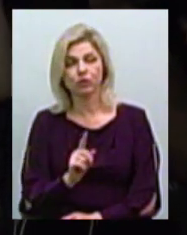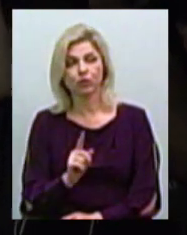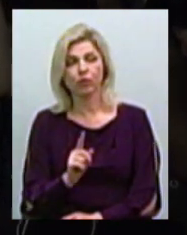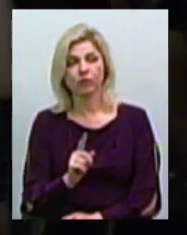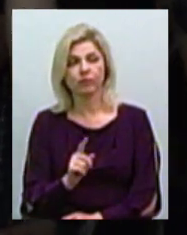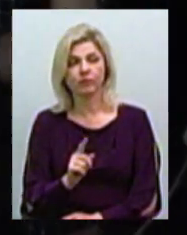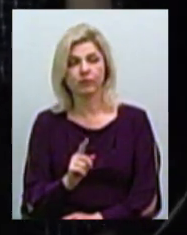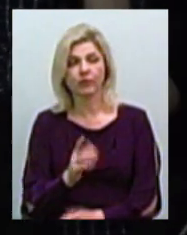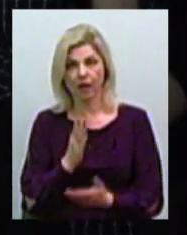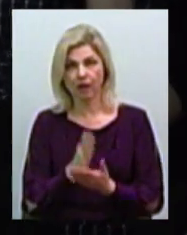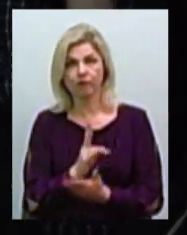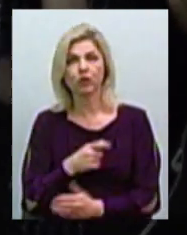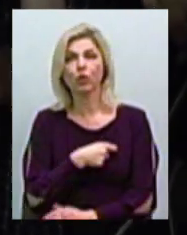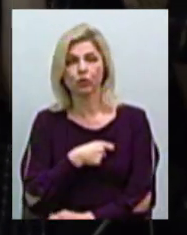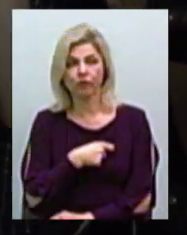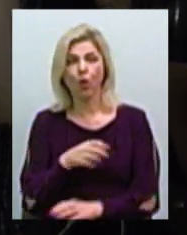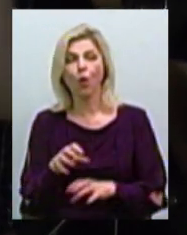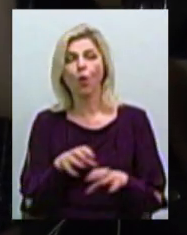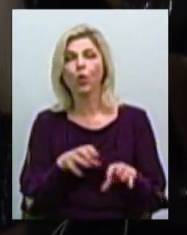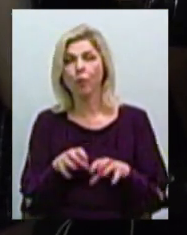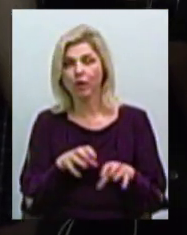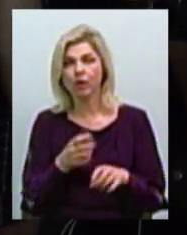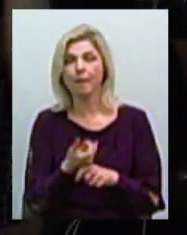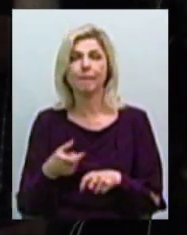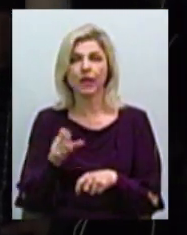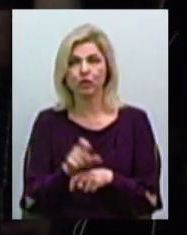більш корумпованої, більш